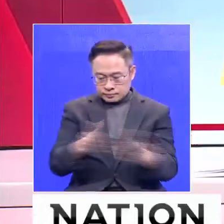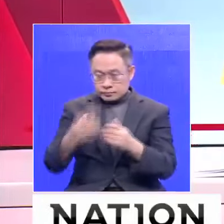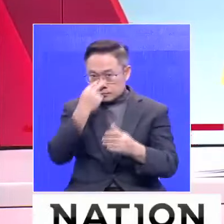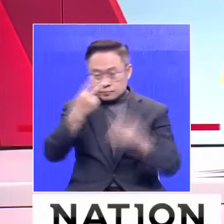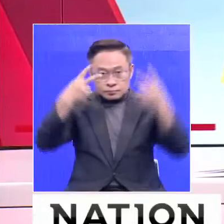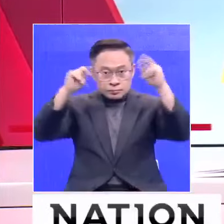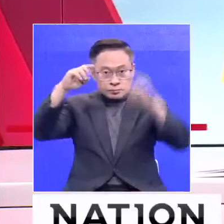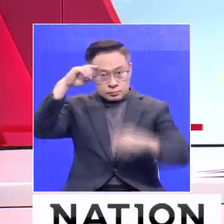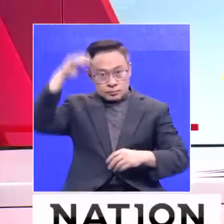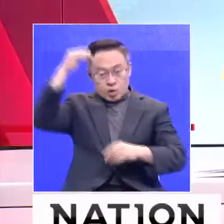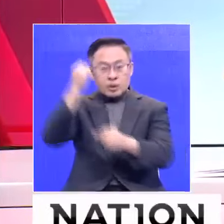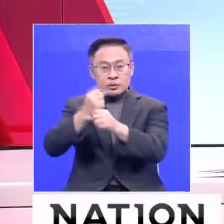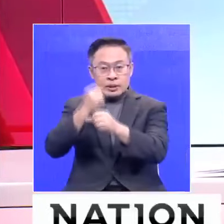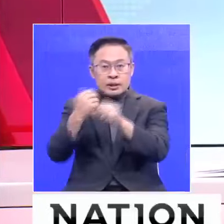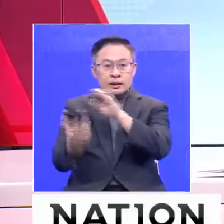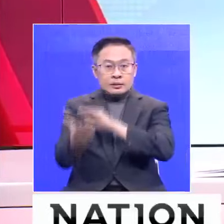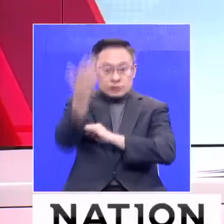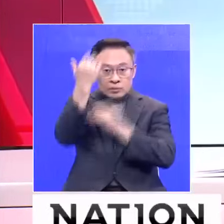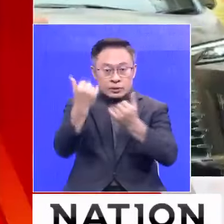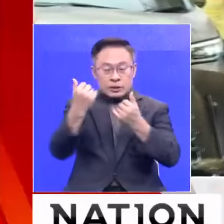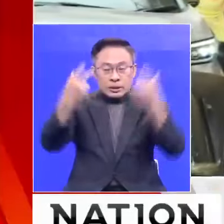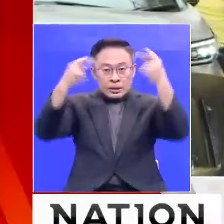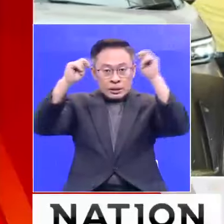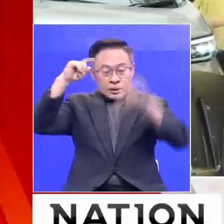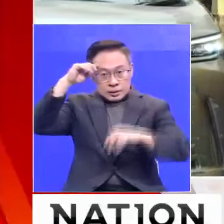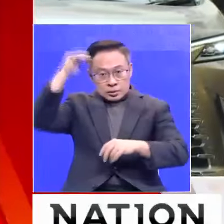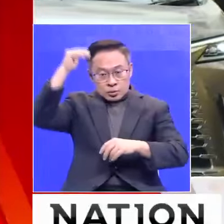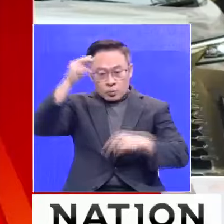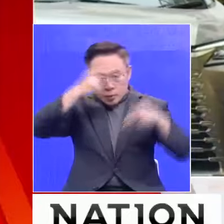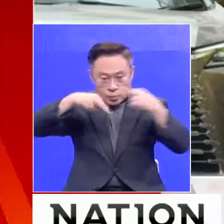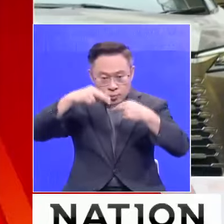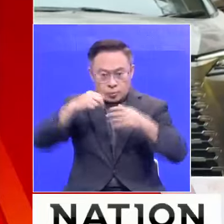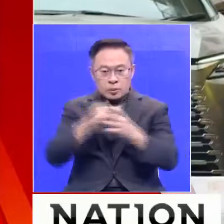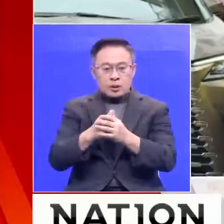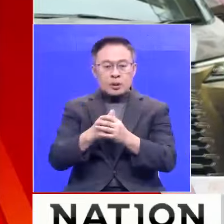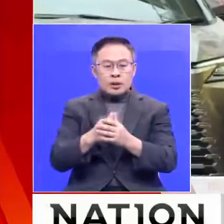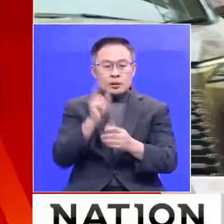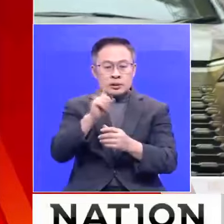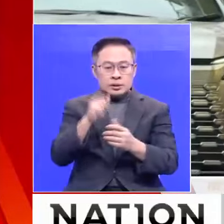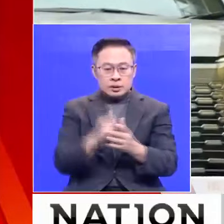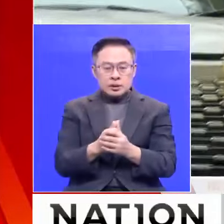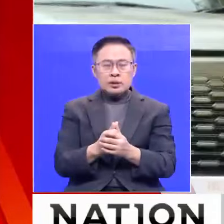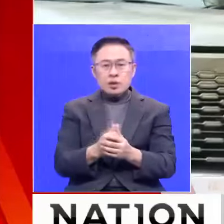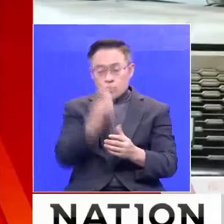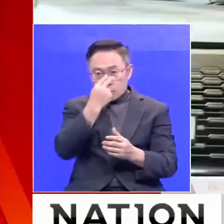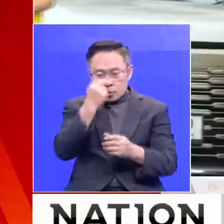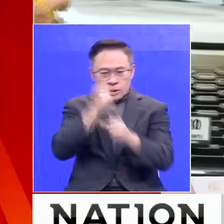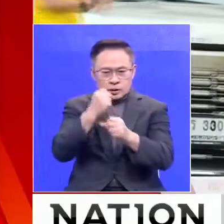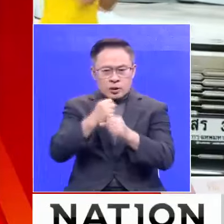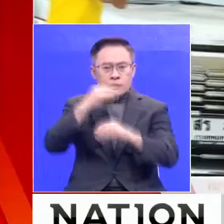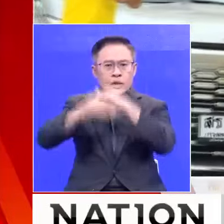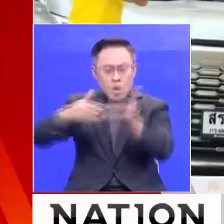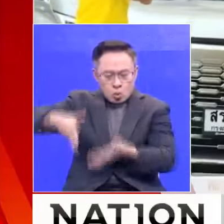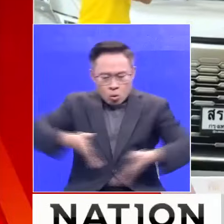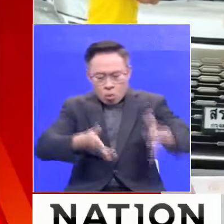ตรีกันหน่อยค่ะเมื่อช่วงเช้าที่ผ่านมาก็ลงไปดูการพัฒนาคูคลองรอบเกาะรัตนโกสินทร์นะคะจุดที่